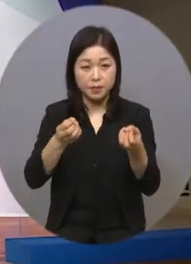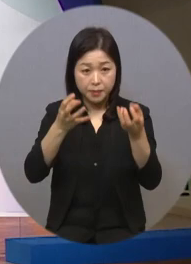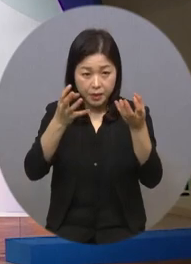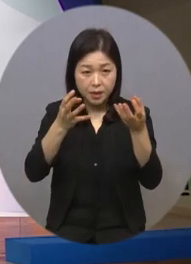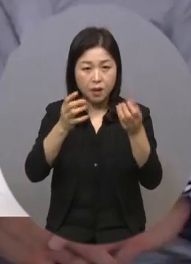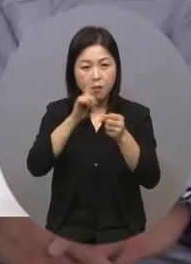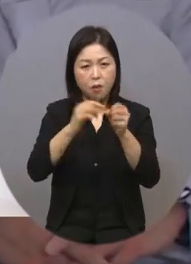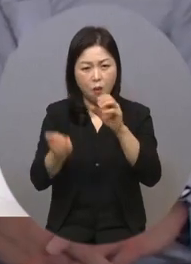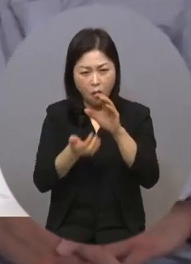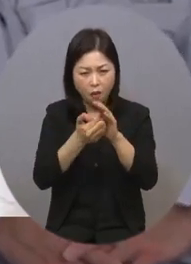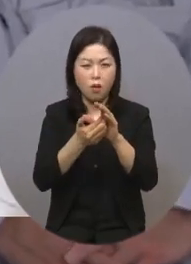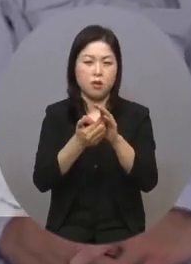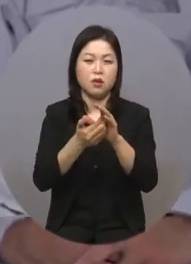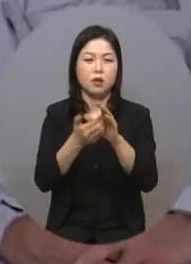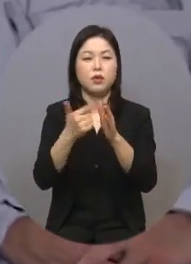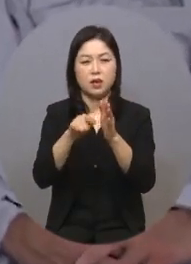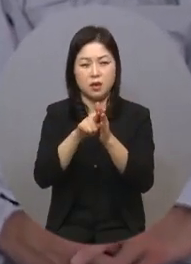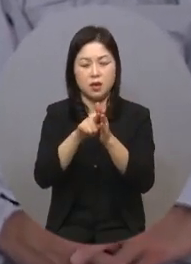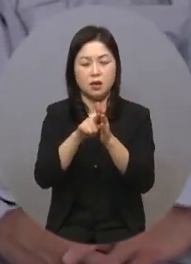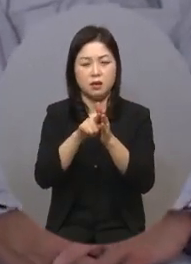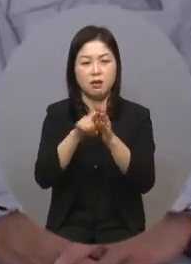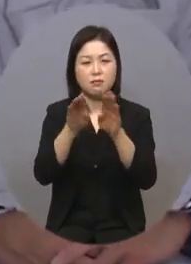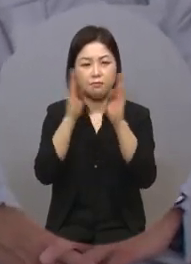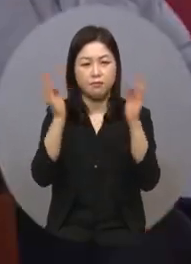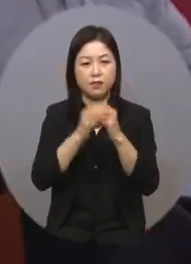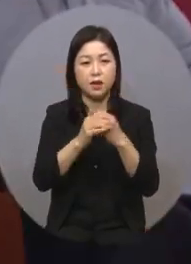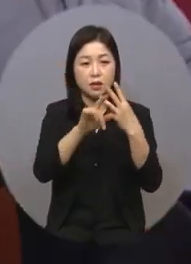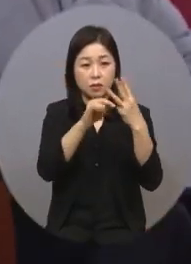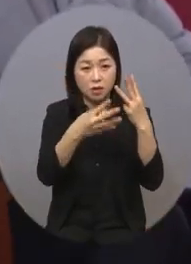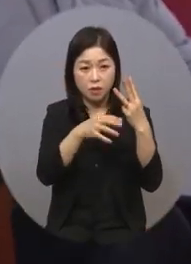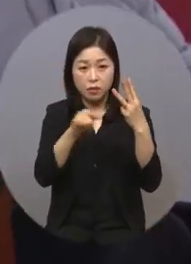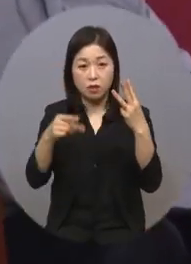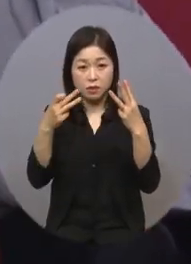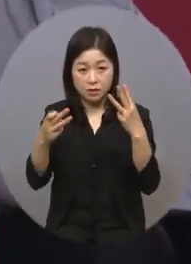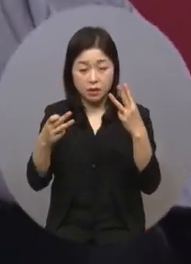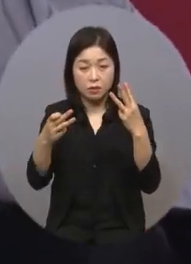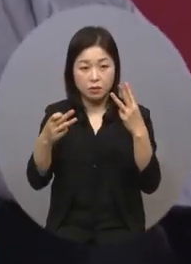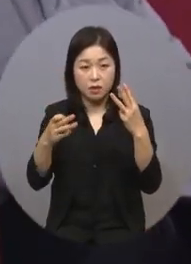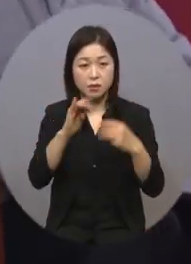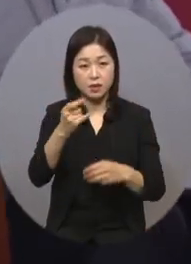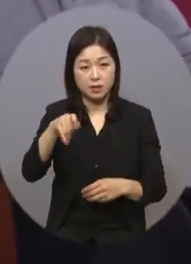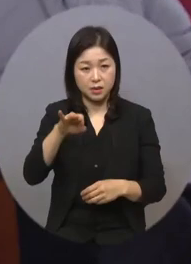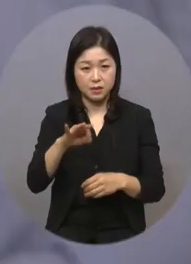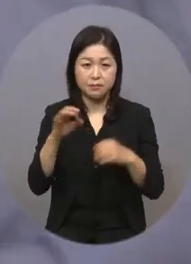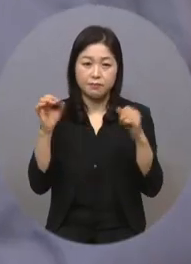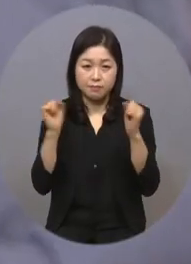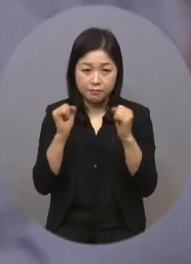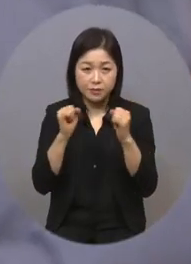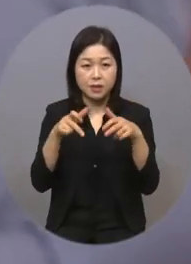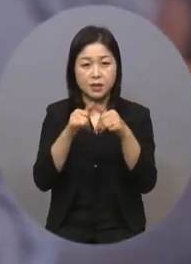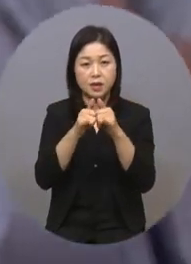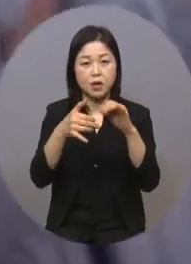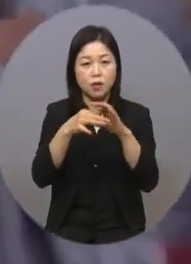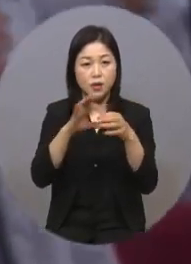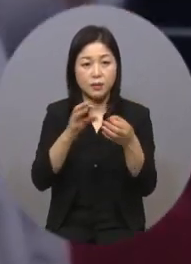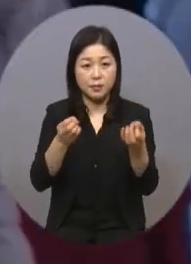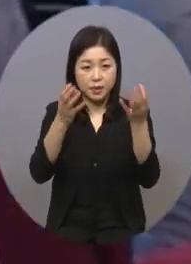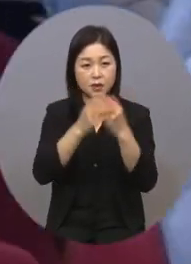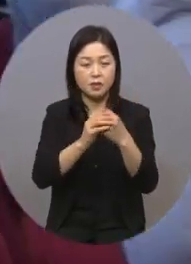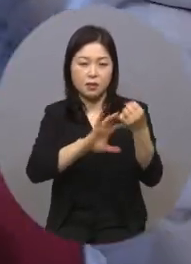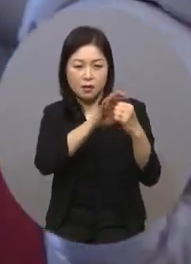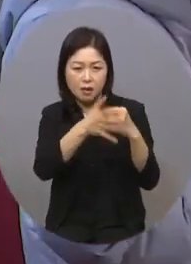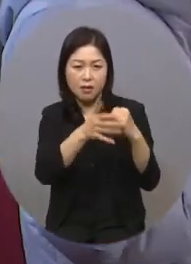마련됐습니다. 오는 3월 4일부터 13일까지 열리는 베이징 동계 패럴림픽은 전 세계 선수들이